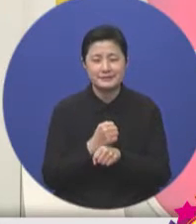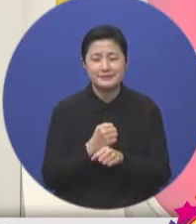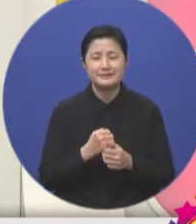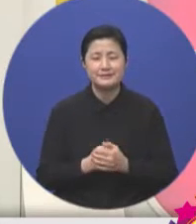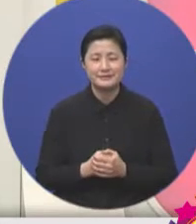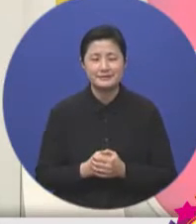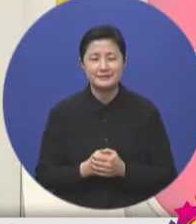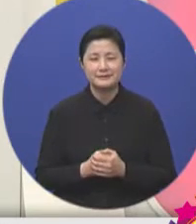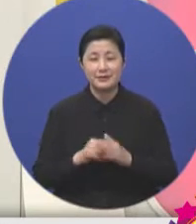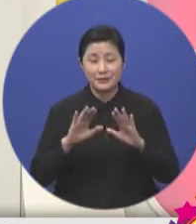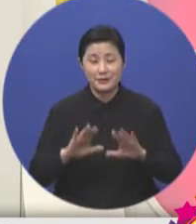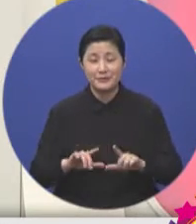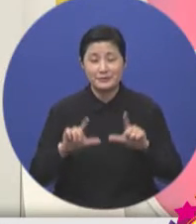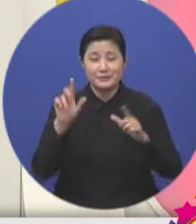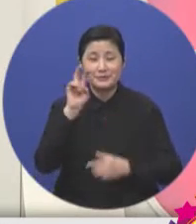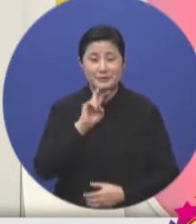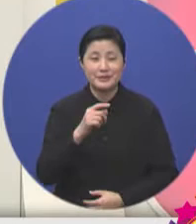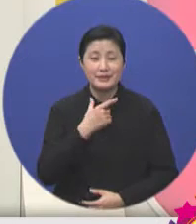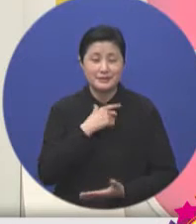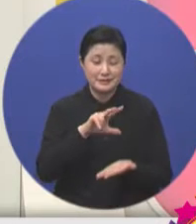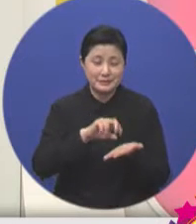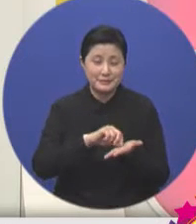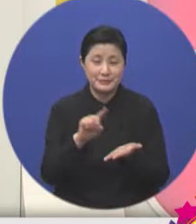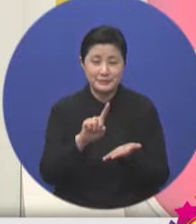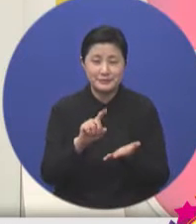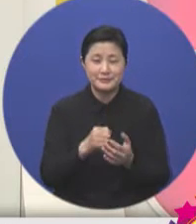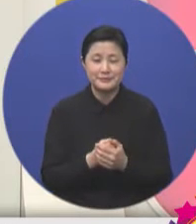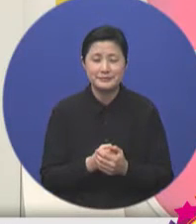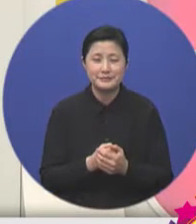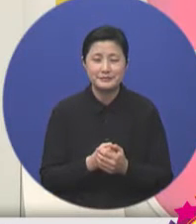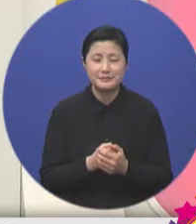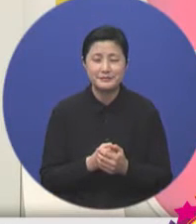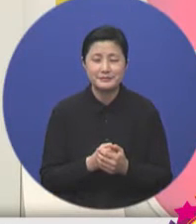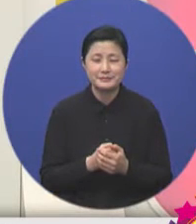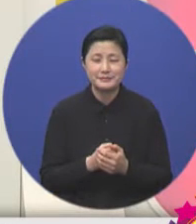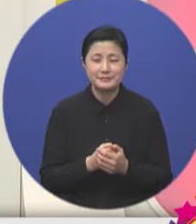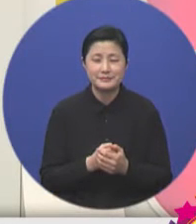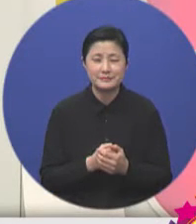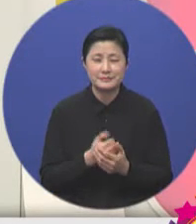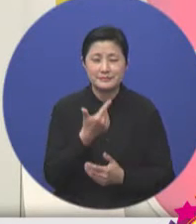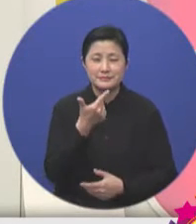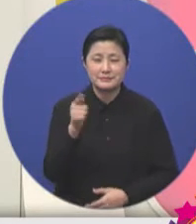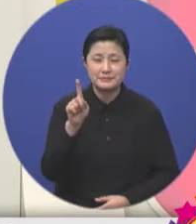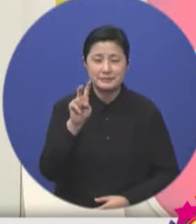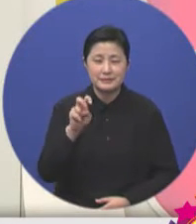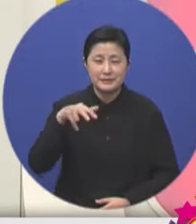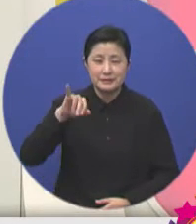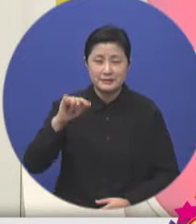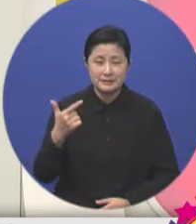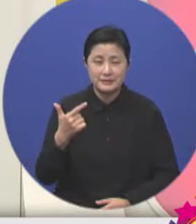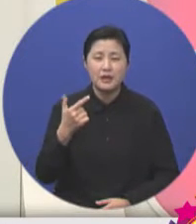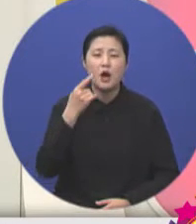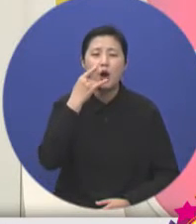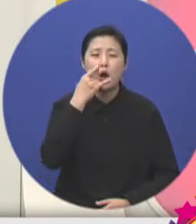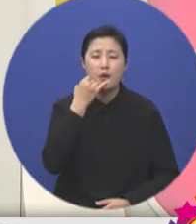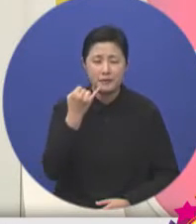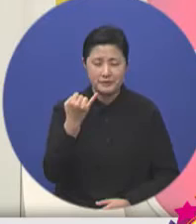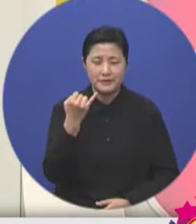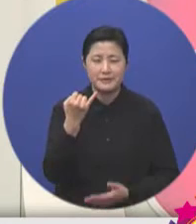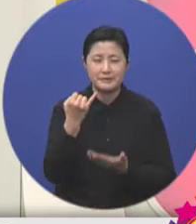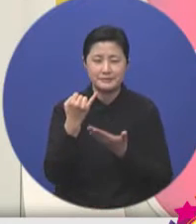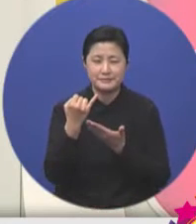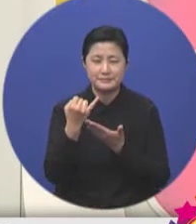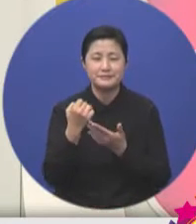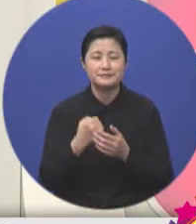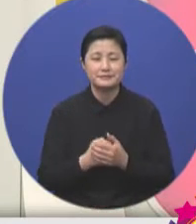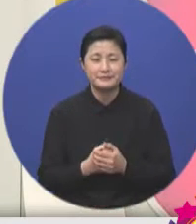예. 알겠습니다, 아버님. 오늘 불러주실 노래가 뭐죠? 예, 저 남진의 어머님. 어머님. 어머니?